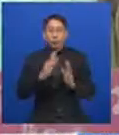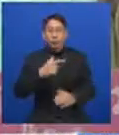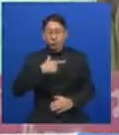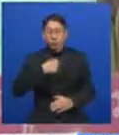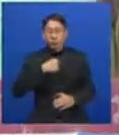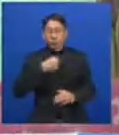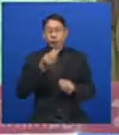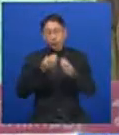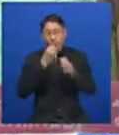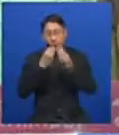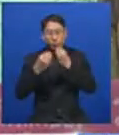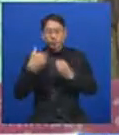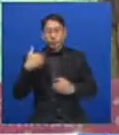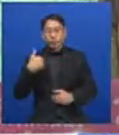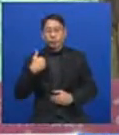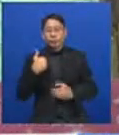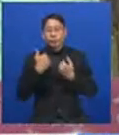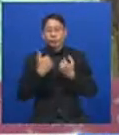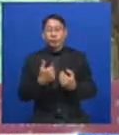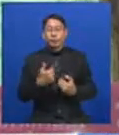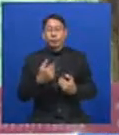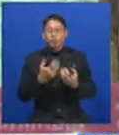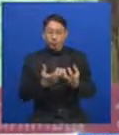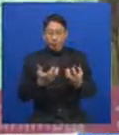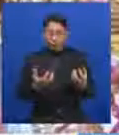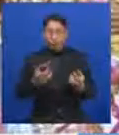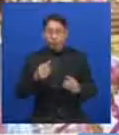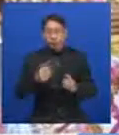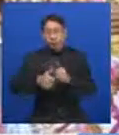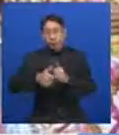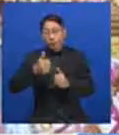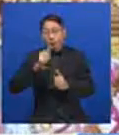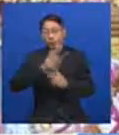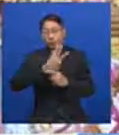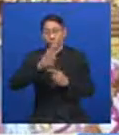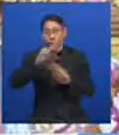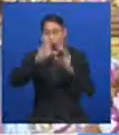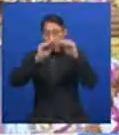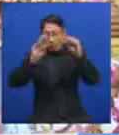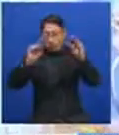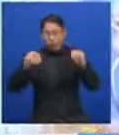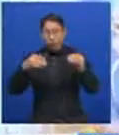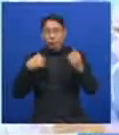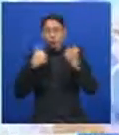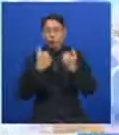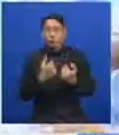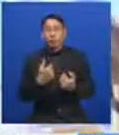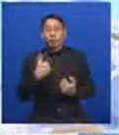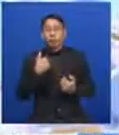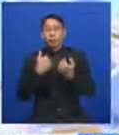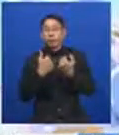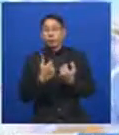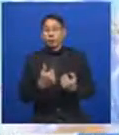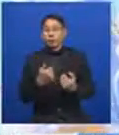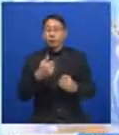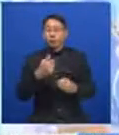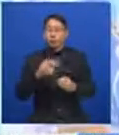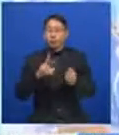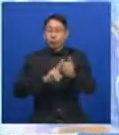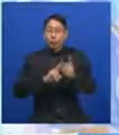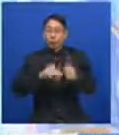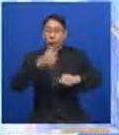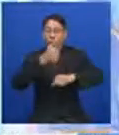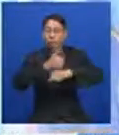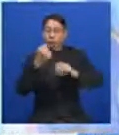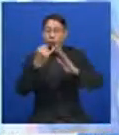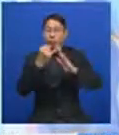ยมจากลูกค้าเป็นจำนวนมากและยังเป็นสินค้าโอท็อประดับ4ดาวอีกด้วยนางฉัตรพรราชดุษฎีรองผู้ว่า